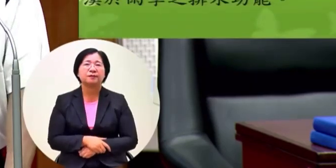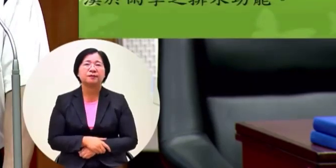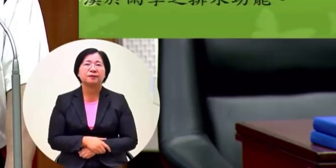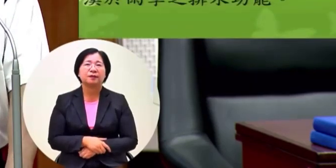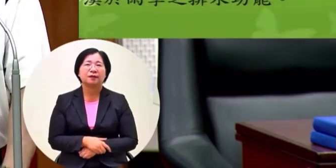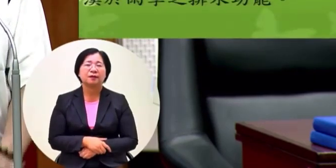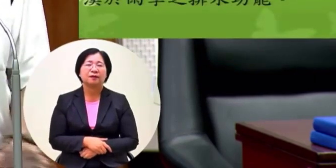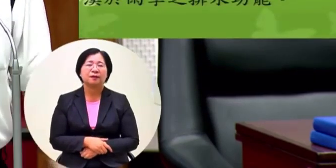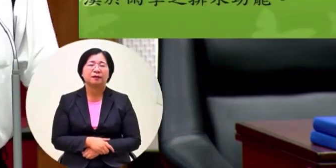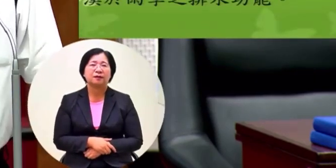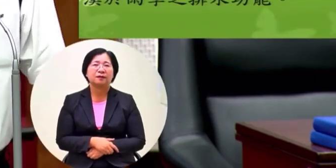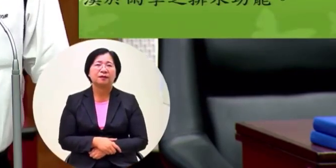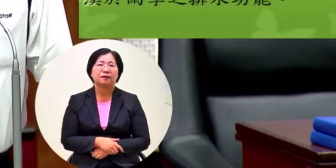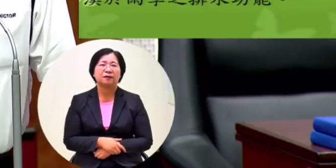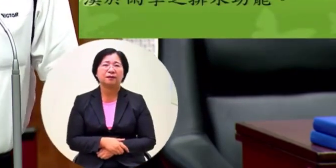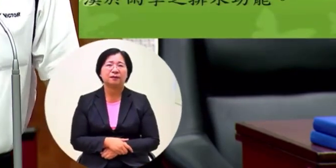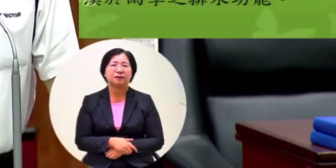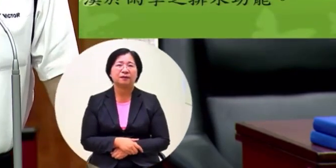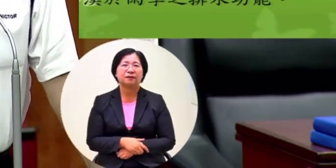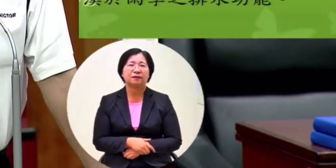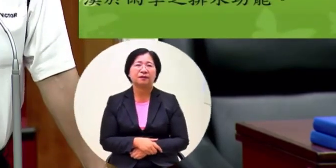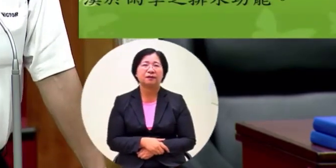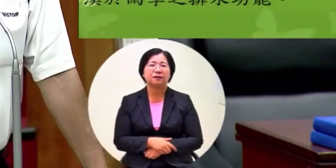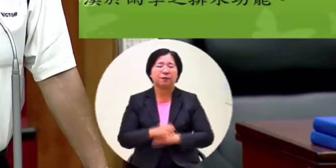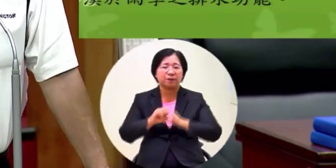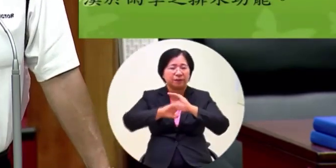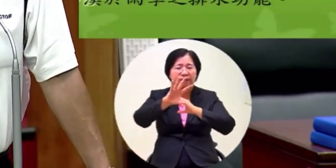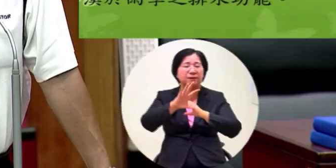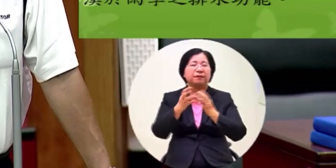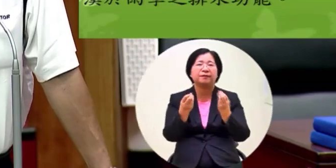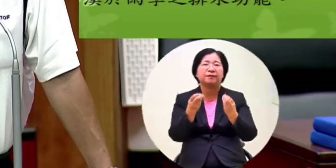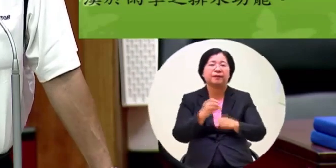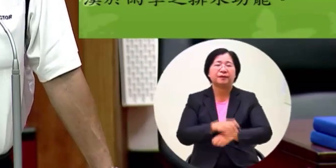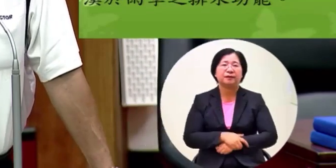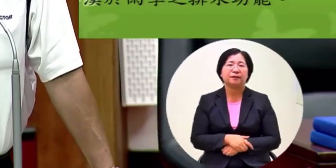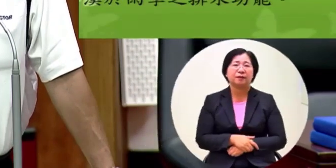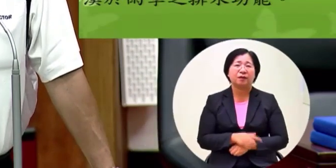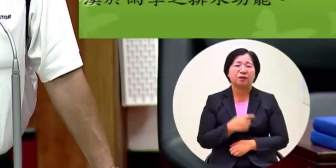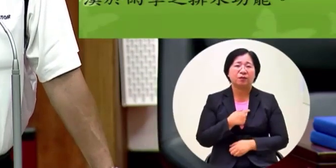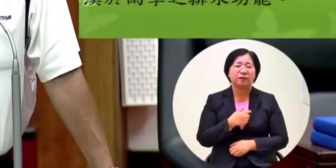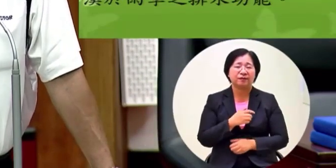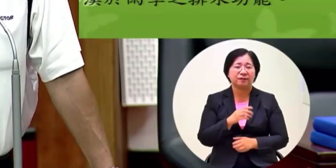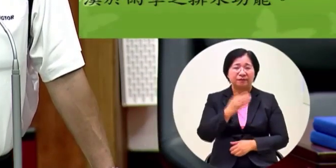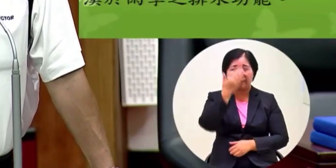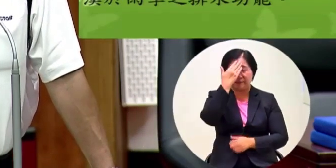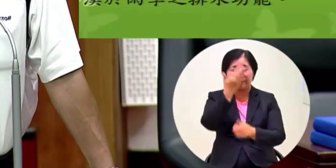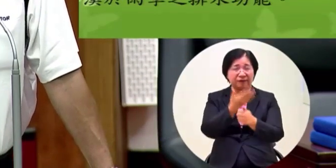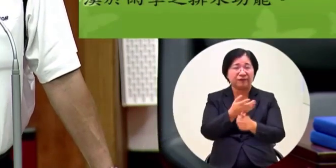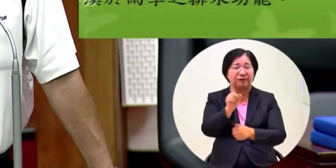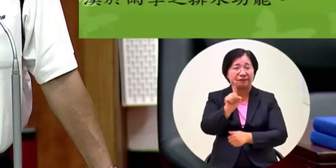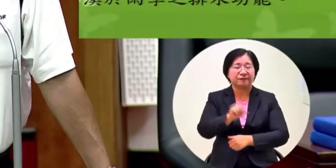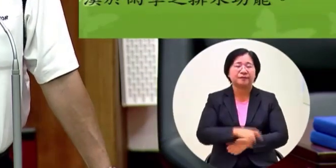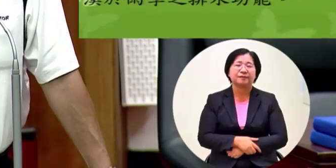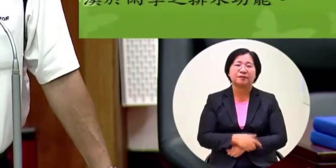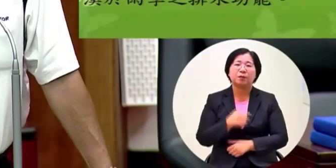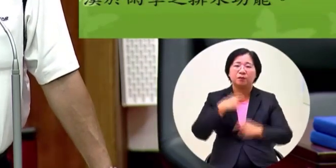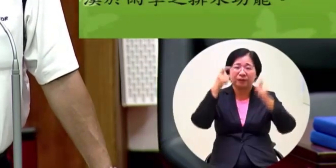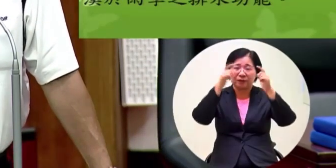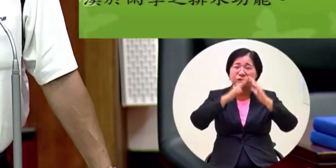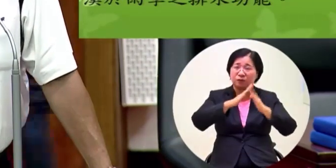公务局这我拍破面无做啦吼，重点我要拜托吼，以咱高雄市政